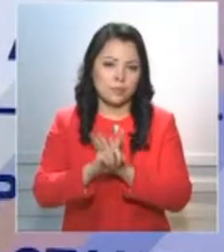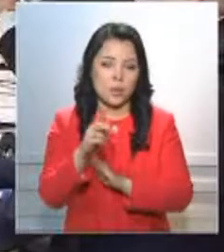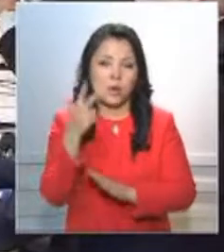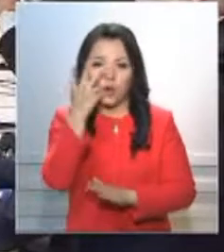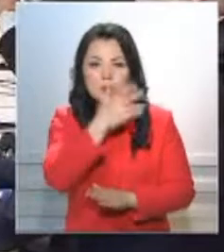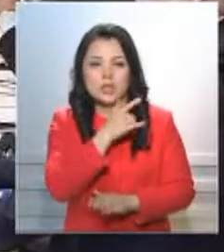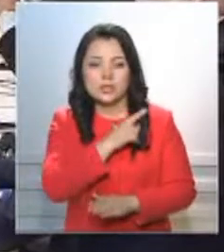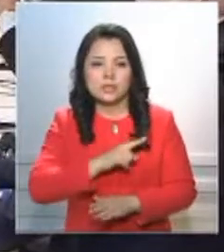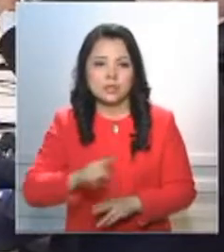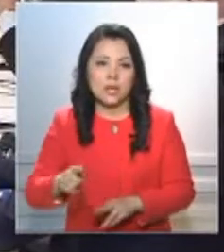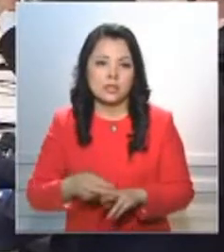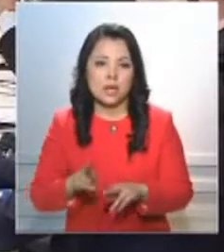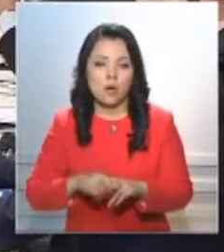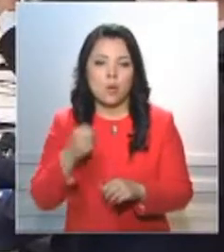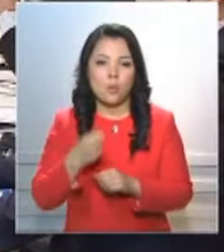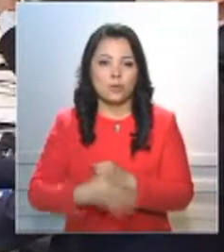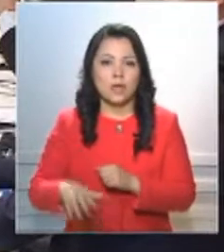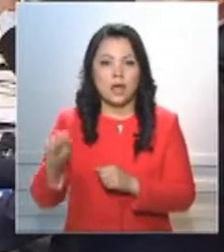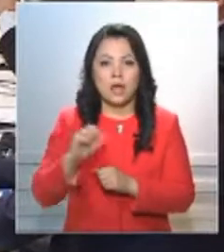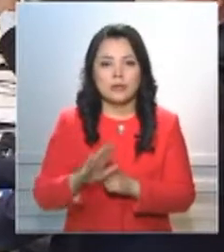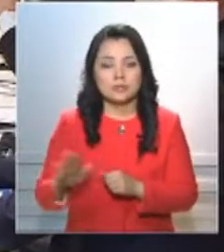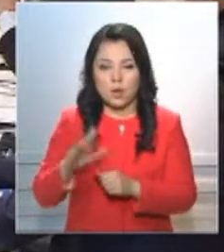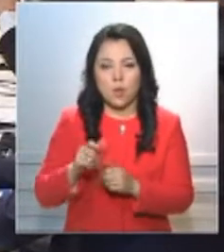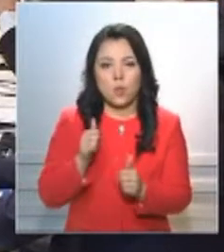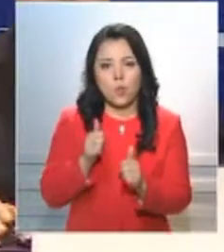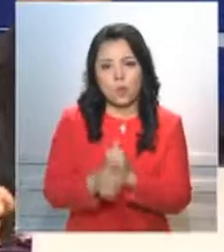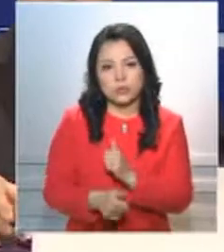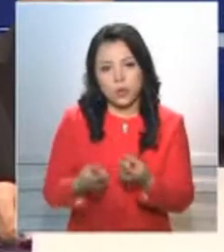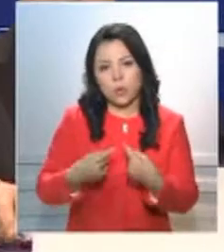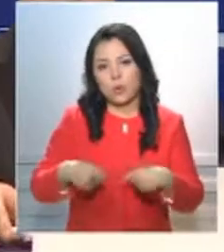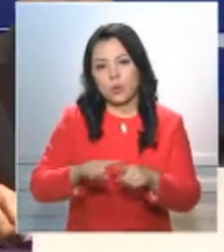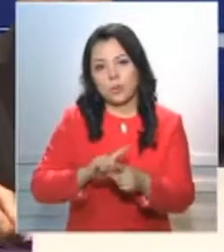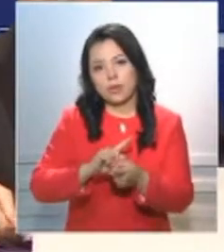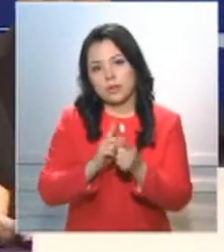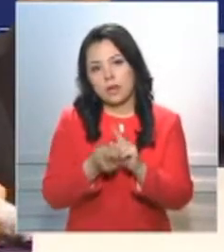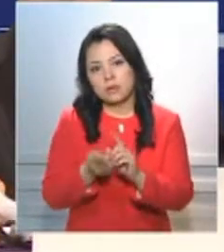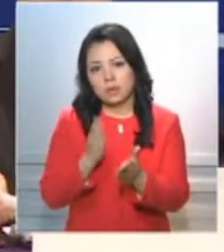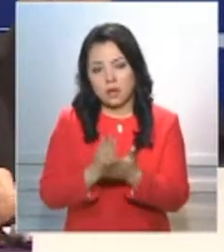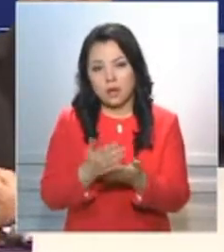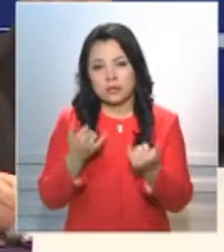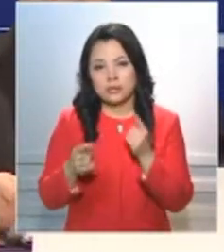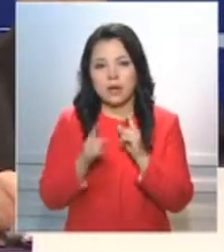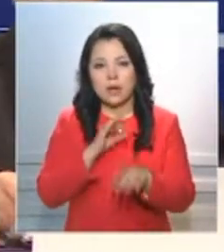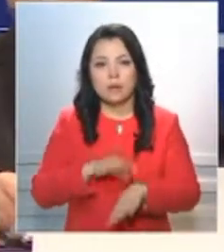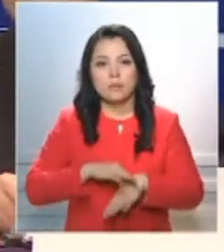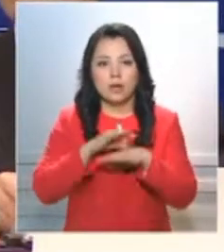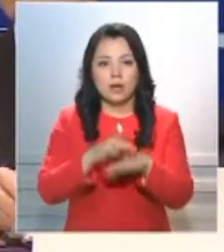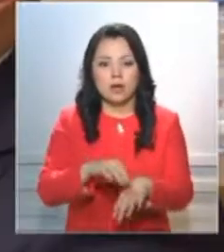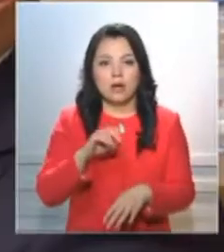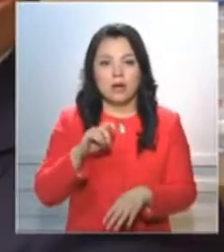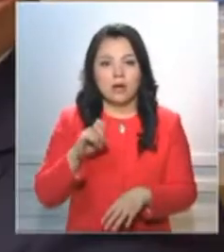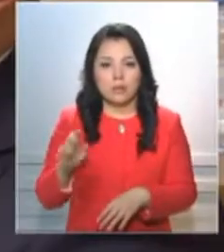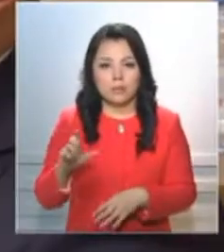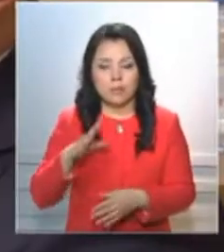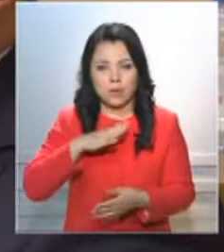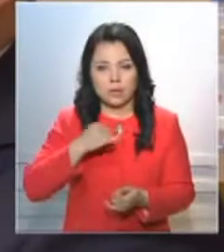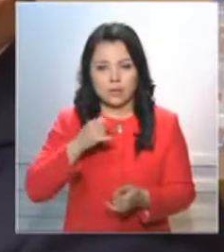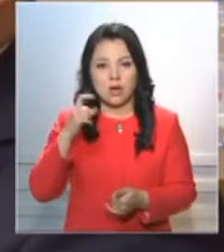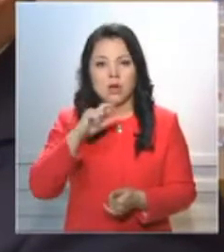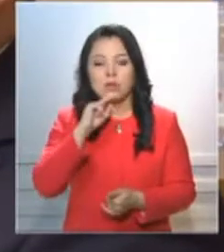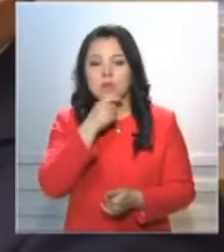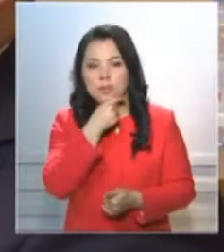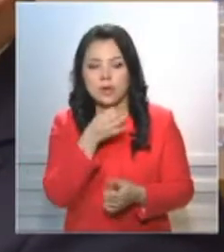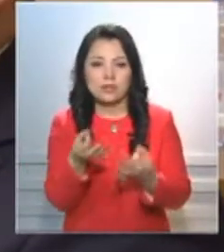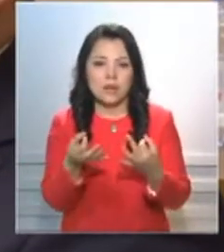болған өңірлік хаб Орталық Азиядағы озық ұйымдардың біріне айналды. Бүгінгі басқосуда өңірлік хаб пен экономикалық ынтымақтастық және